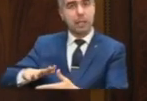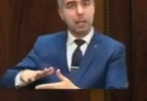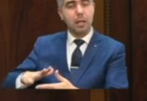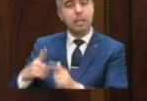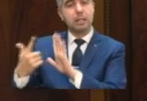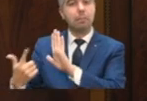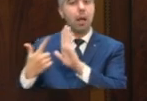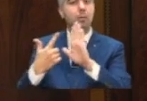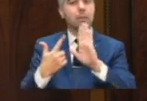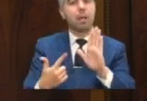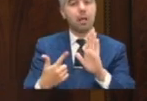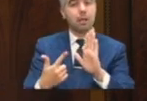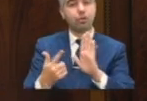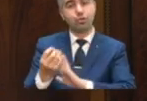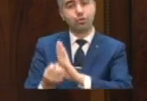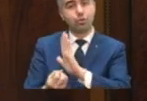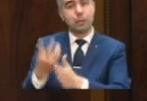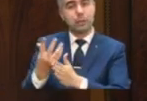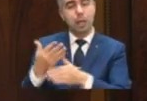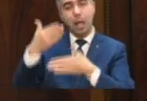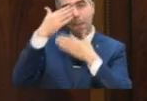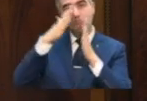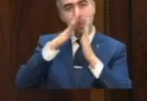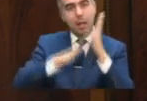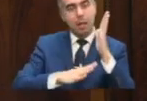مركز سعيد اللي هو ديجا ايدنتيفي اللي قمنا